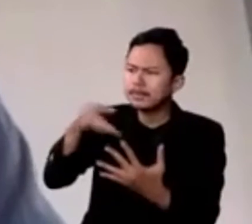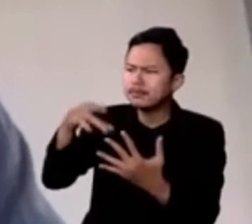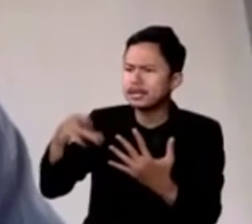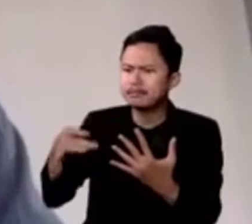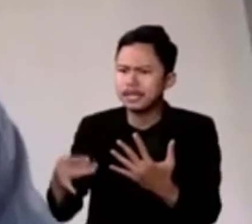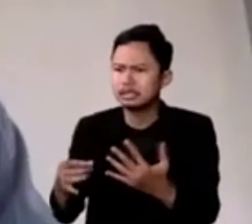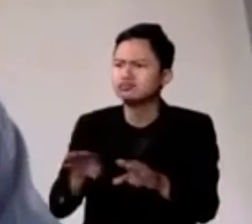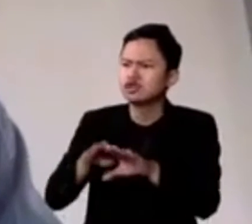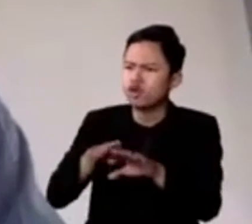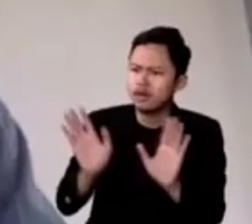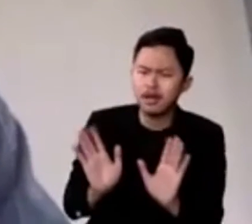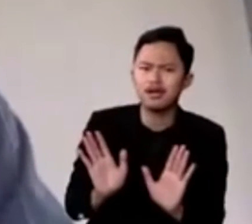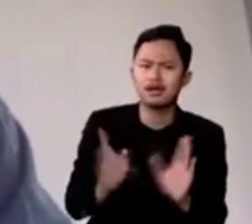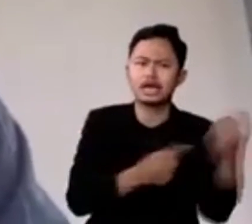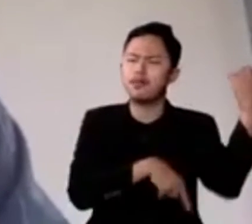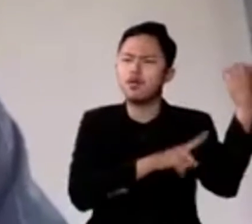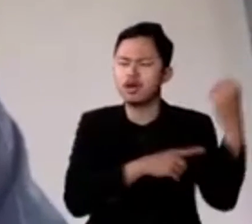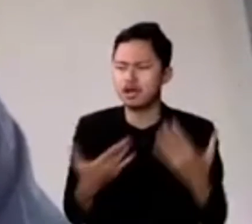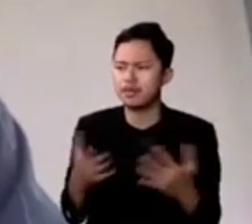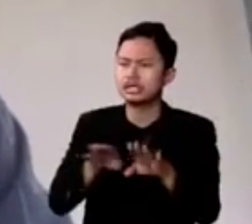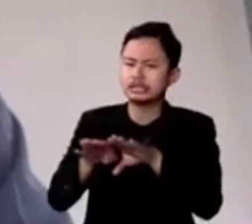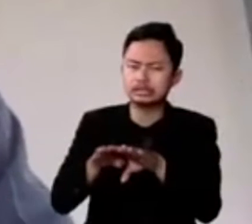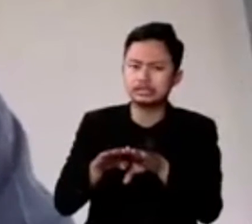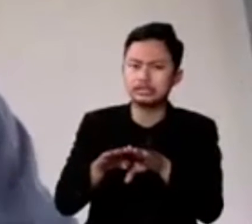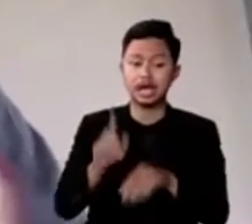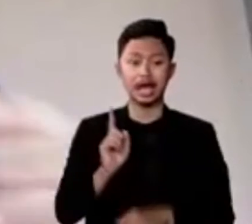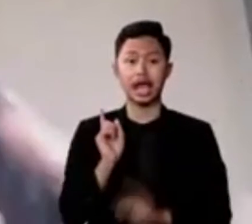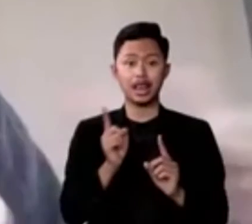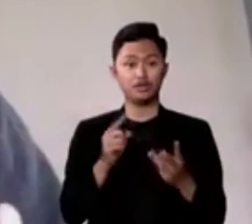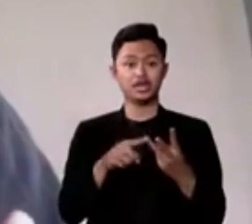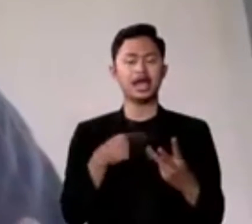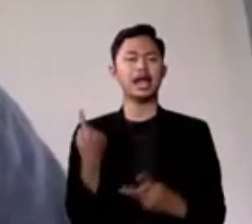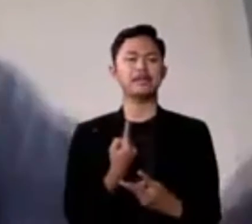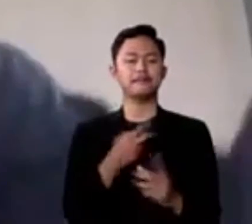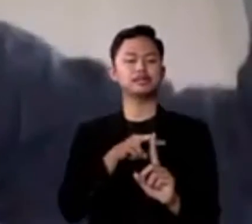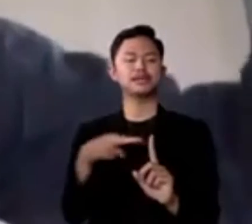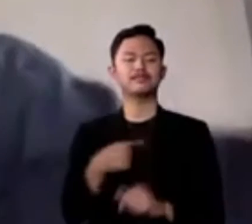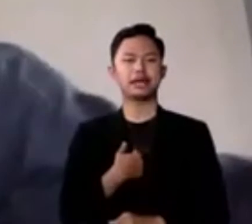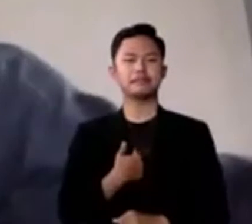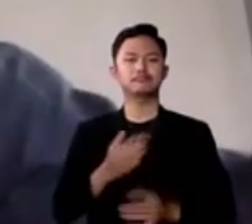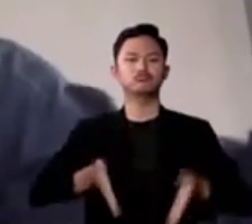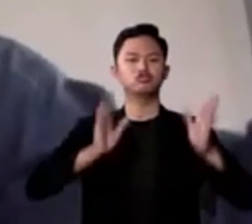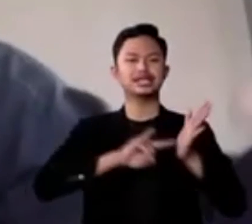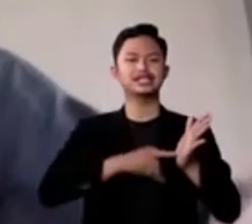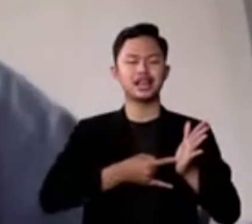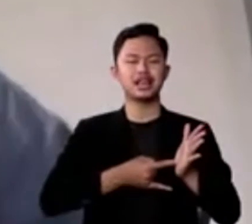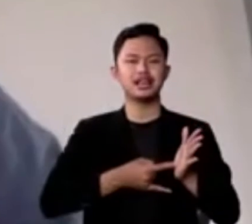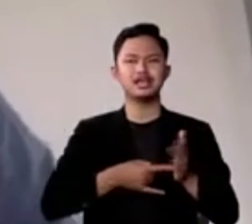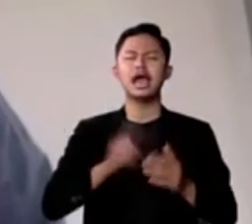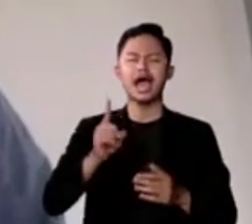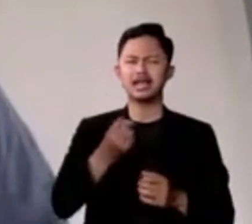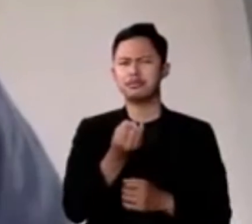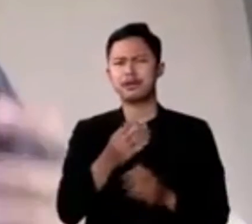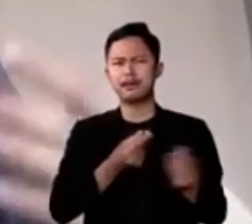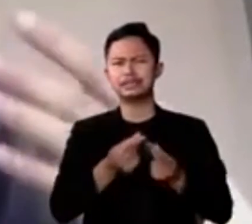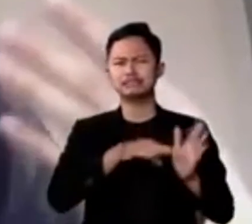terjadi di beberapa yang yang kita ambil yang tak Nah kalau dari sisi kita ya karena memang pabrikan pasti ada yang dari sisi bisnis Setiaku